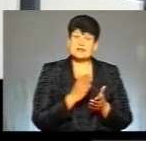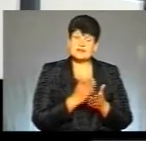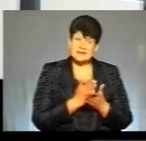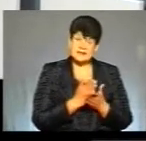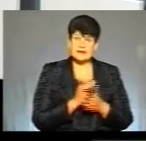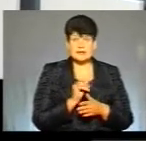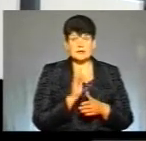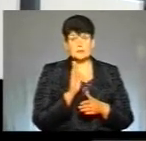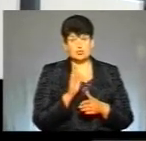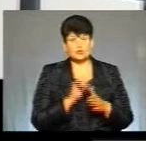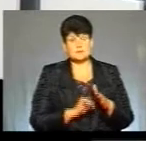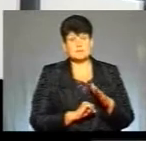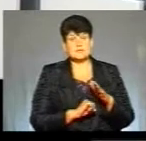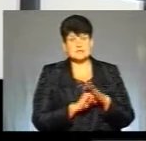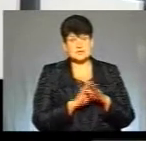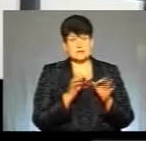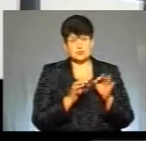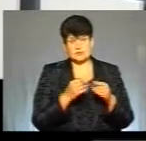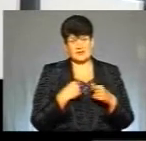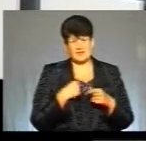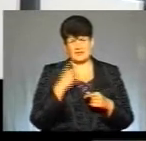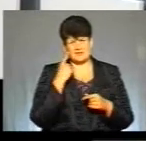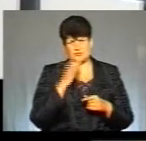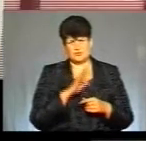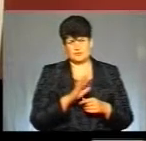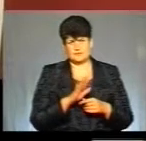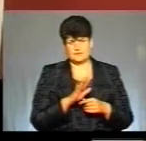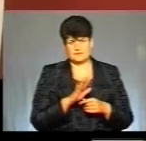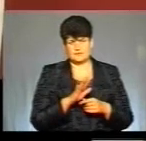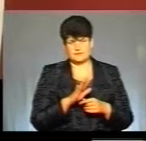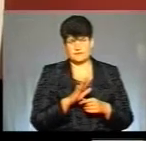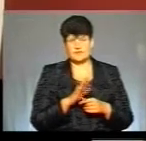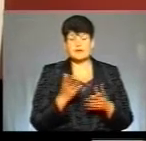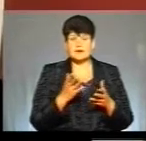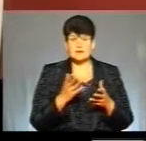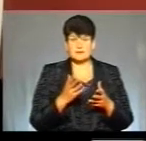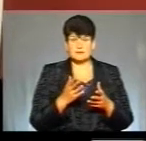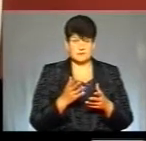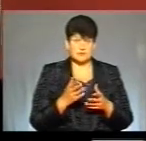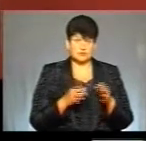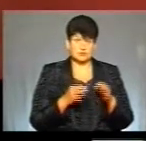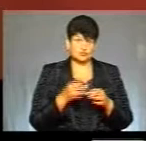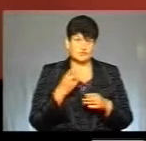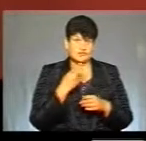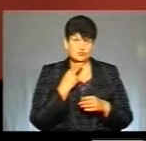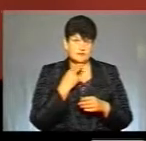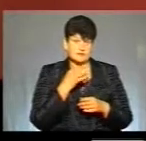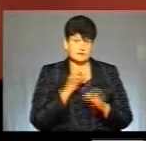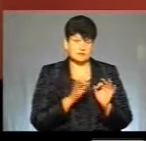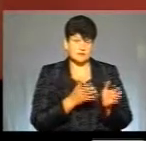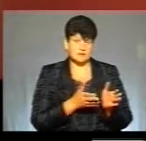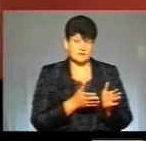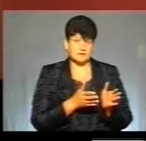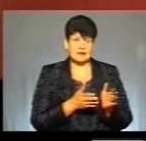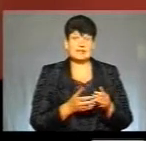для підстави Конституційного суду такий висновок приймати, я дуже сумніваюся. Який, що, власне, визнав конституційним 20 червня цей закон. Так, але йдеться